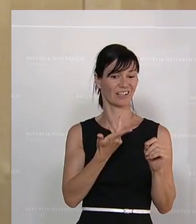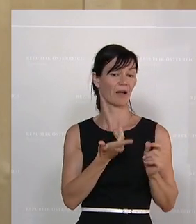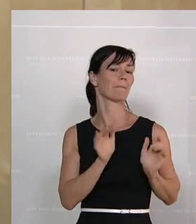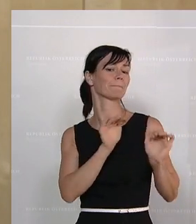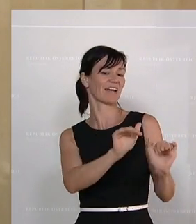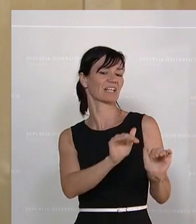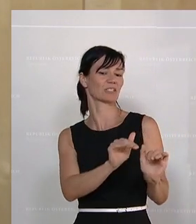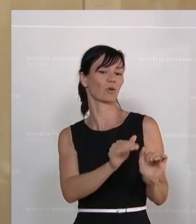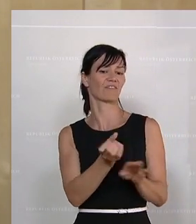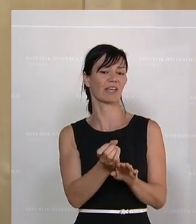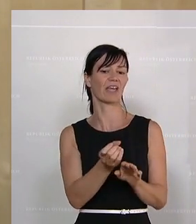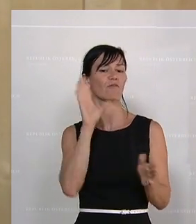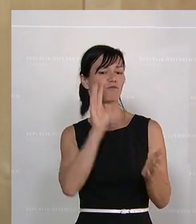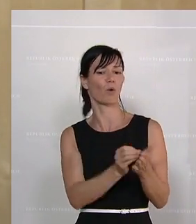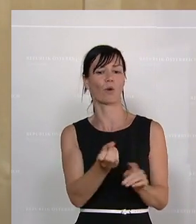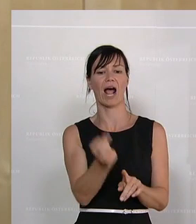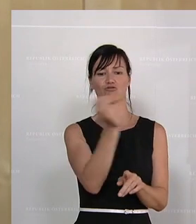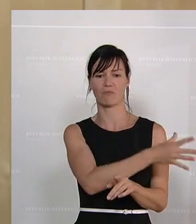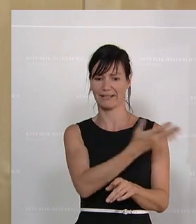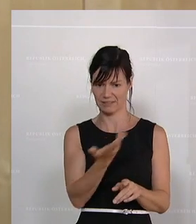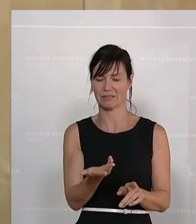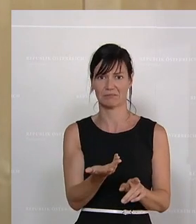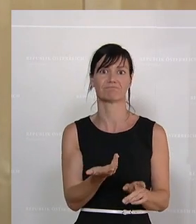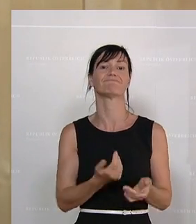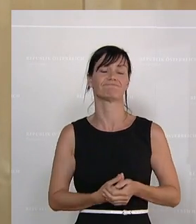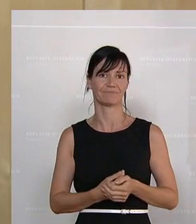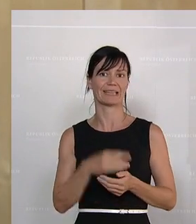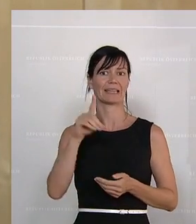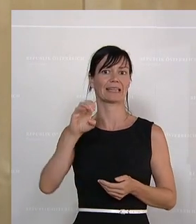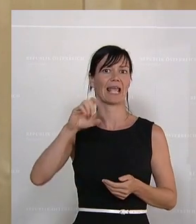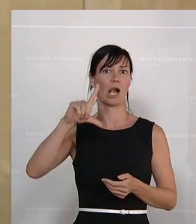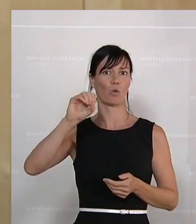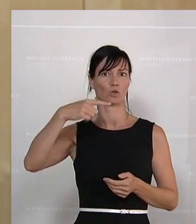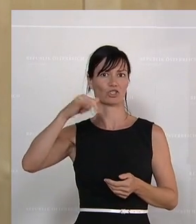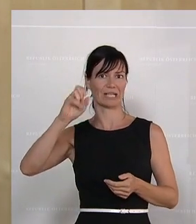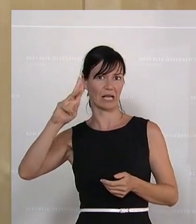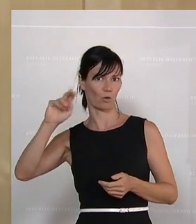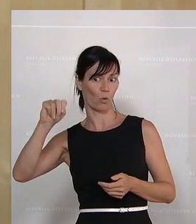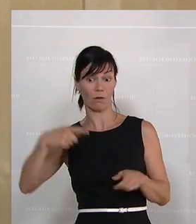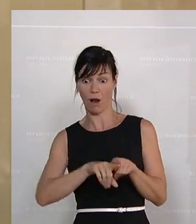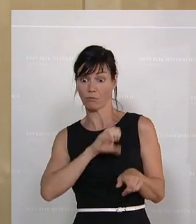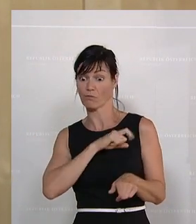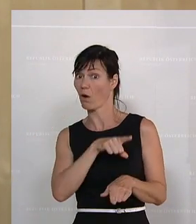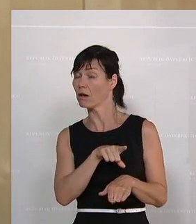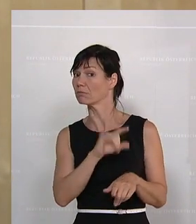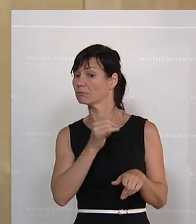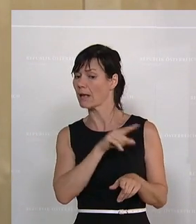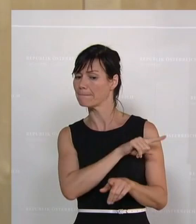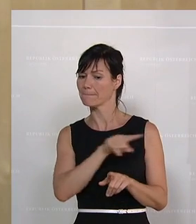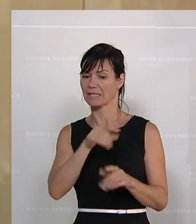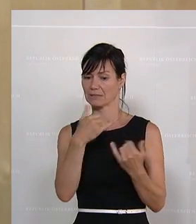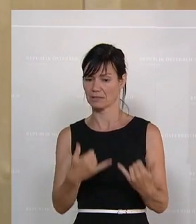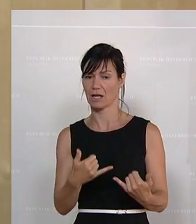betrieben und zwar auch in erfolgreichem ausmaßes wurden bis dato